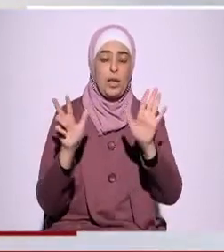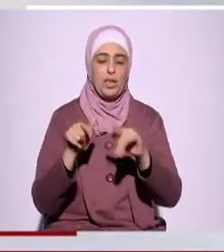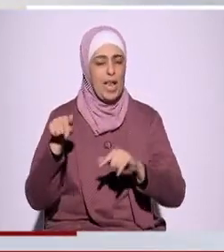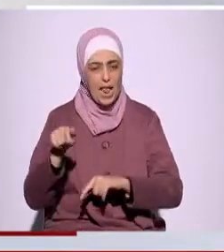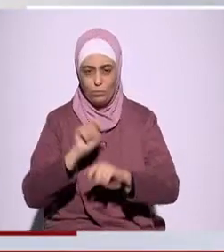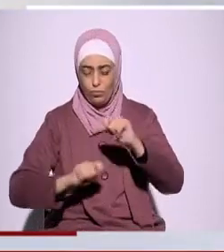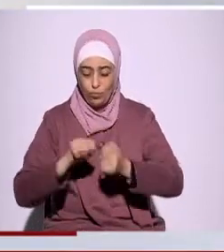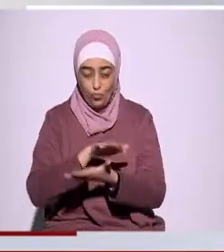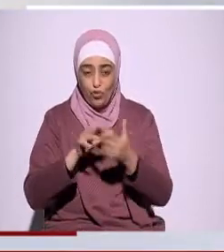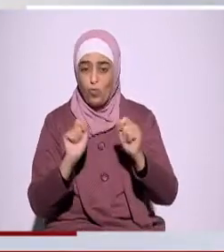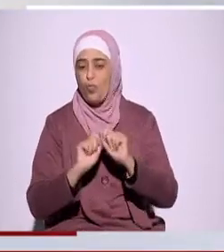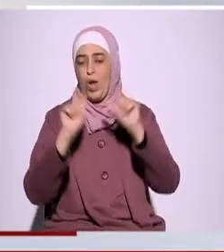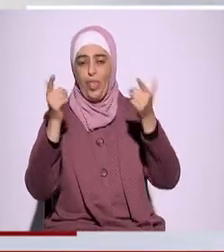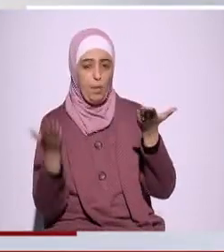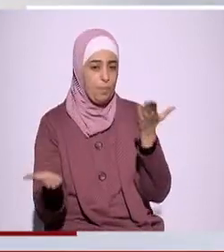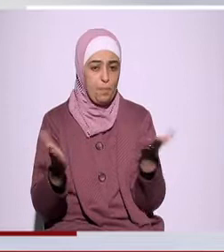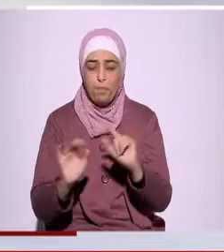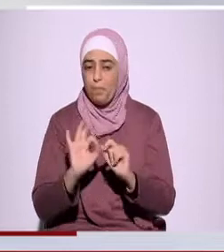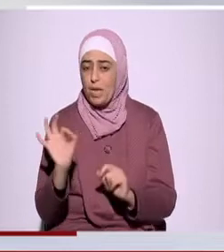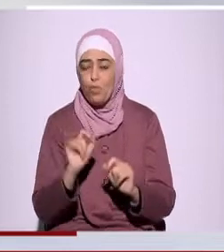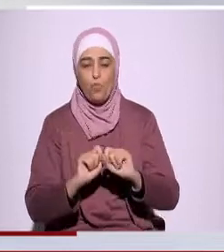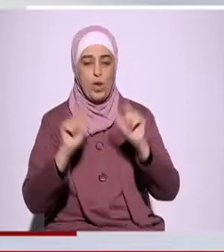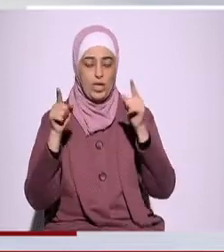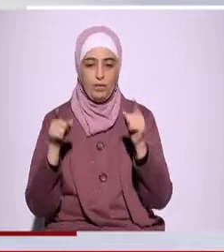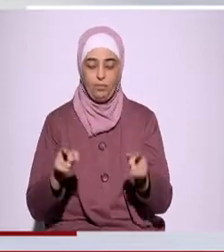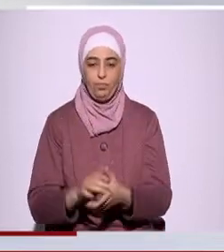واضحه، كانت هنالك يعني بعض